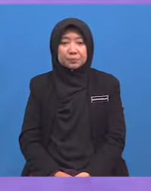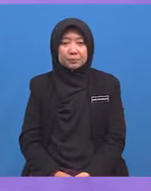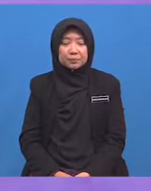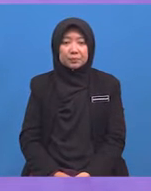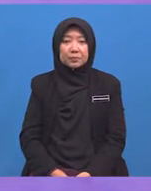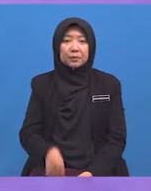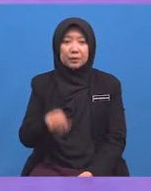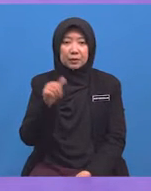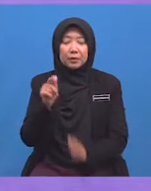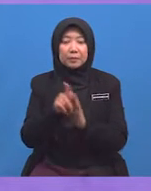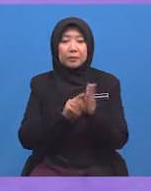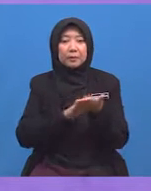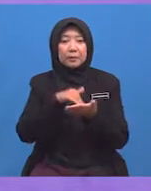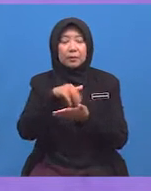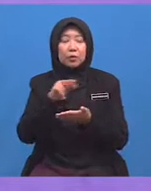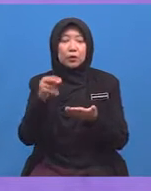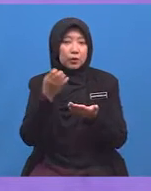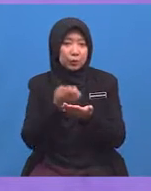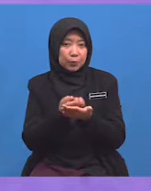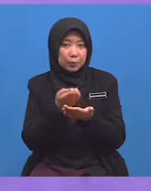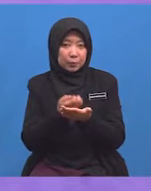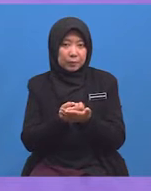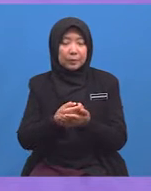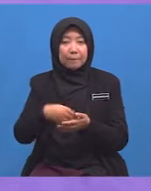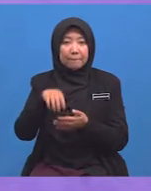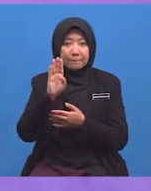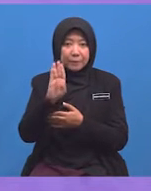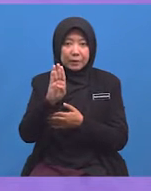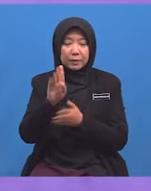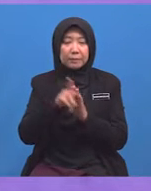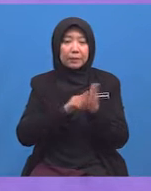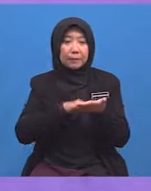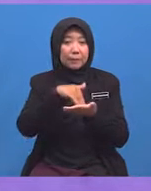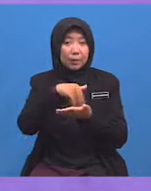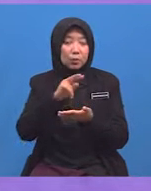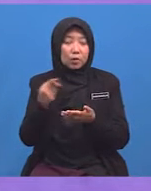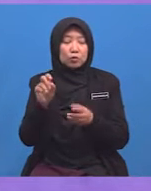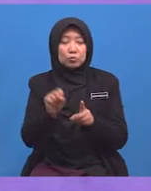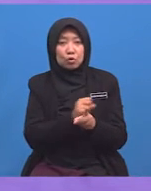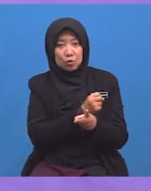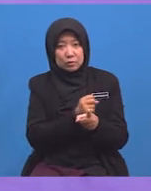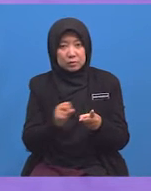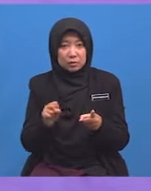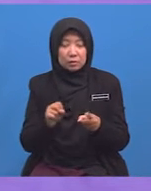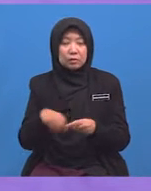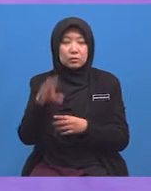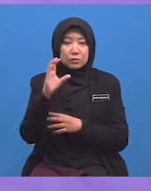A. Pembangunan ekonomi. B. Pembangunan sosial.